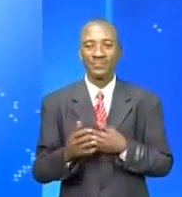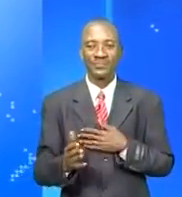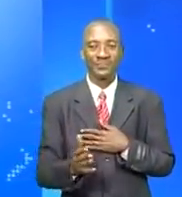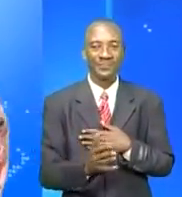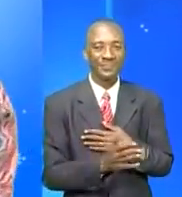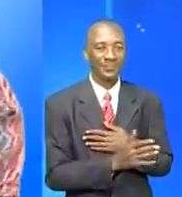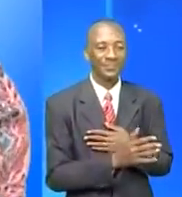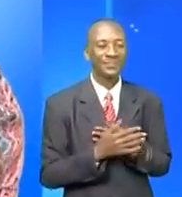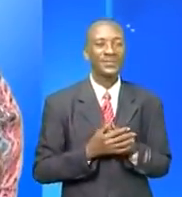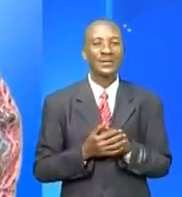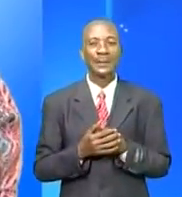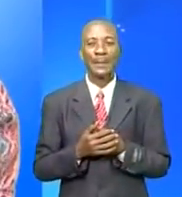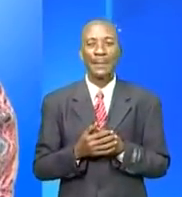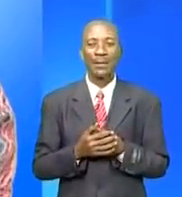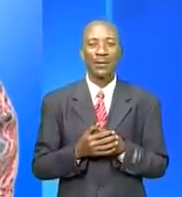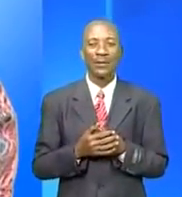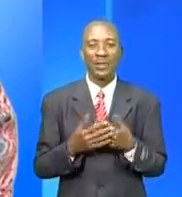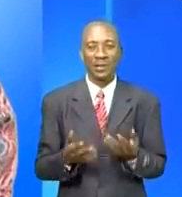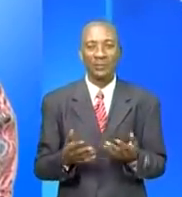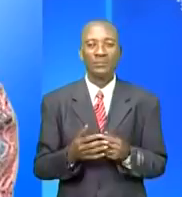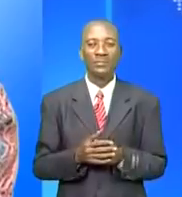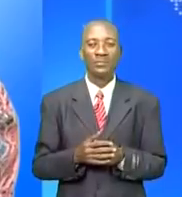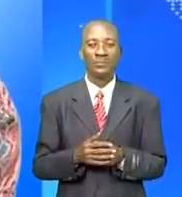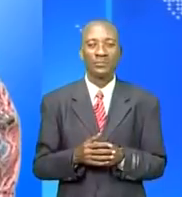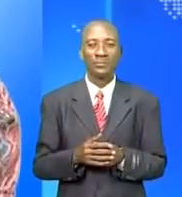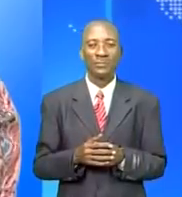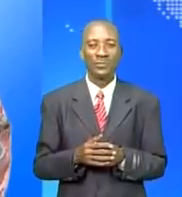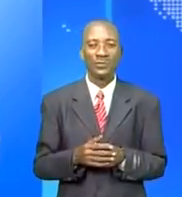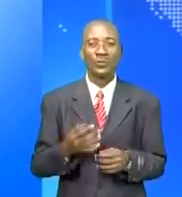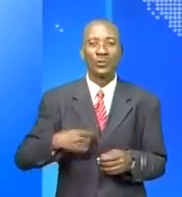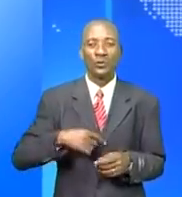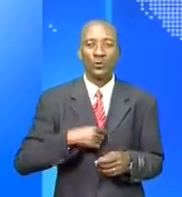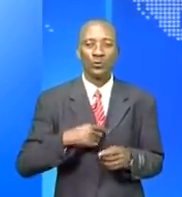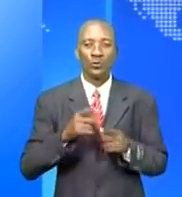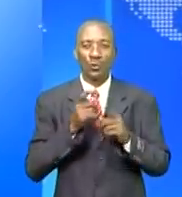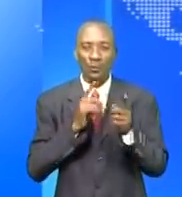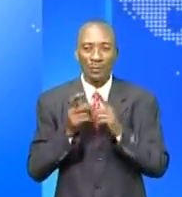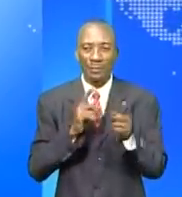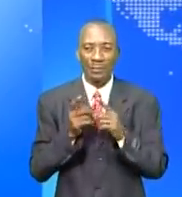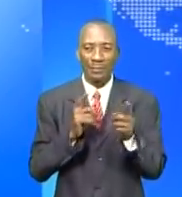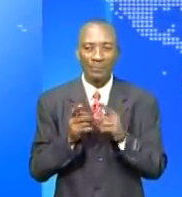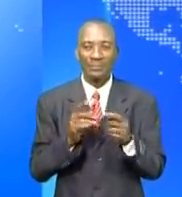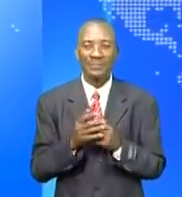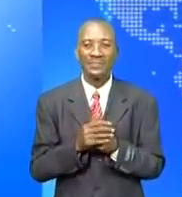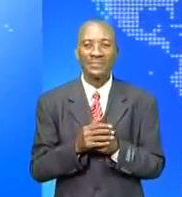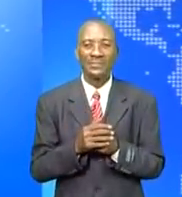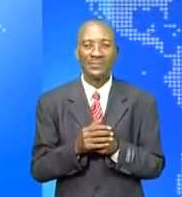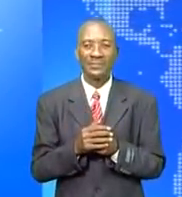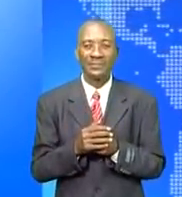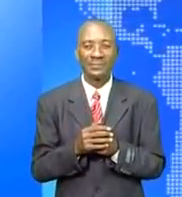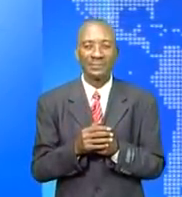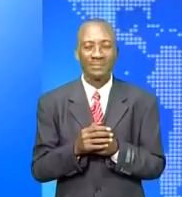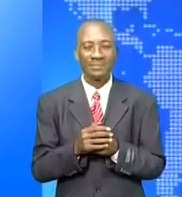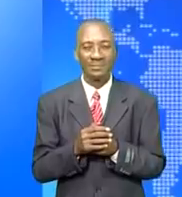Là, vous venez de suivre la visite de plus de 20 km d'une barrière qui se trouve à